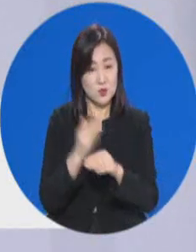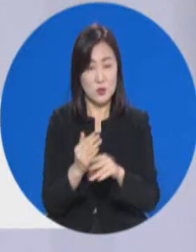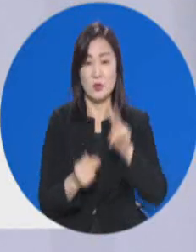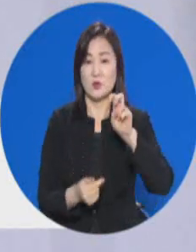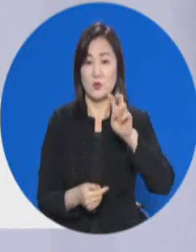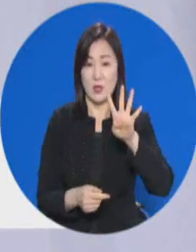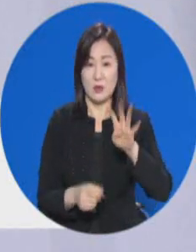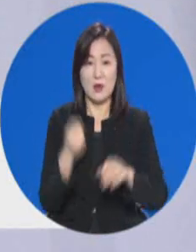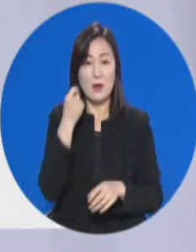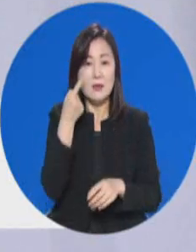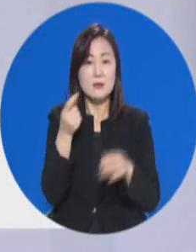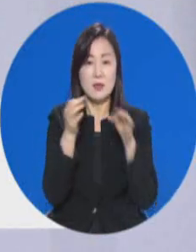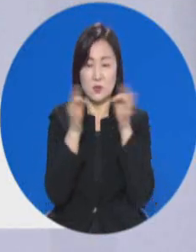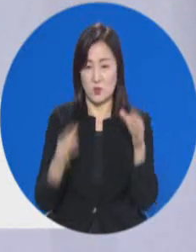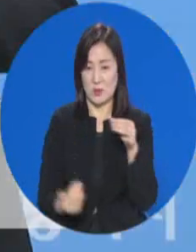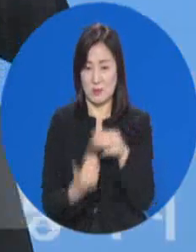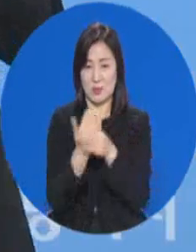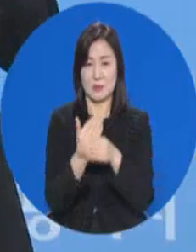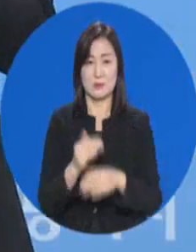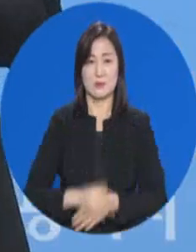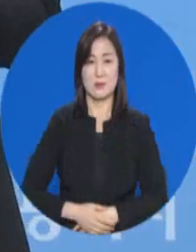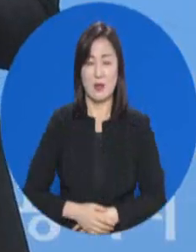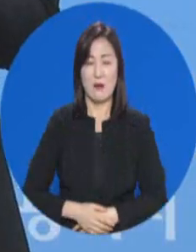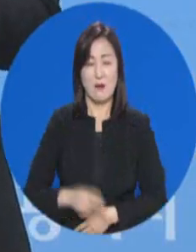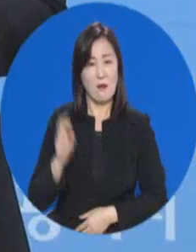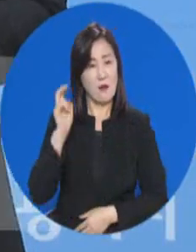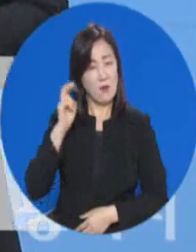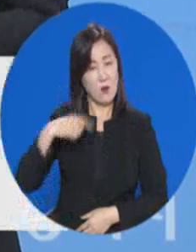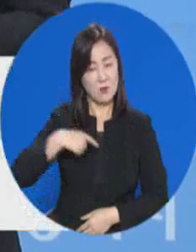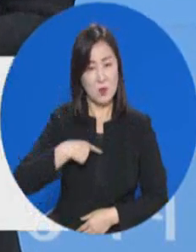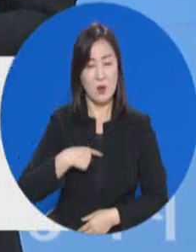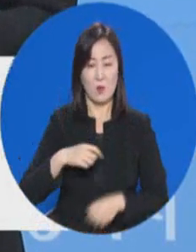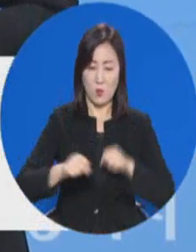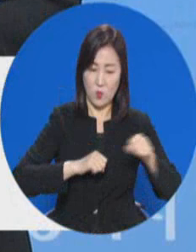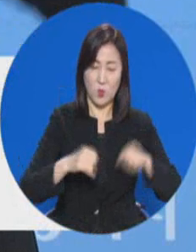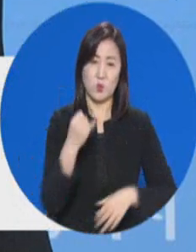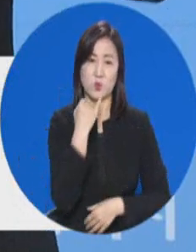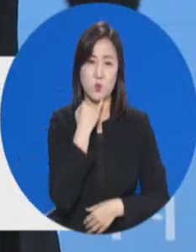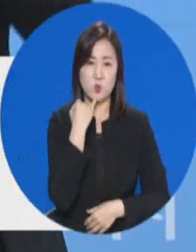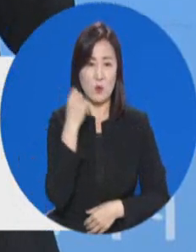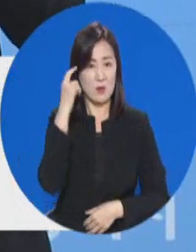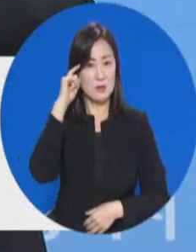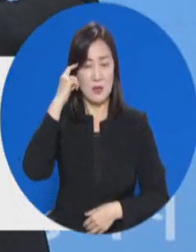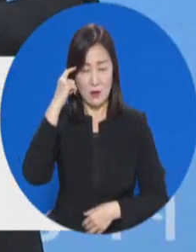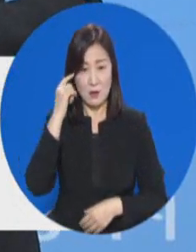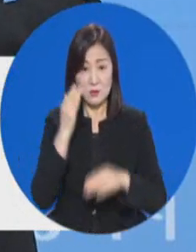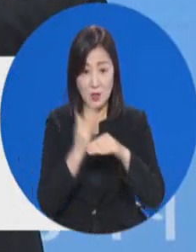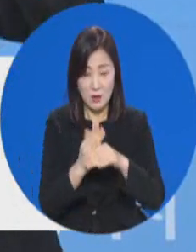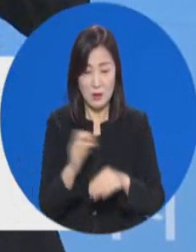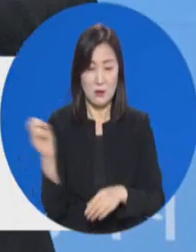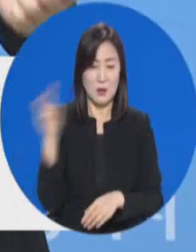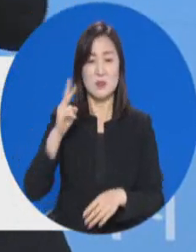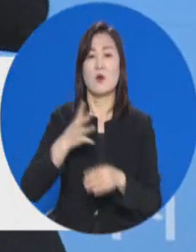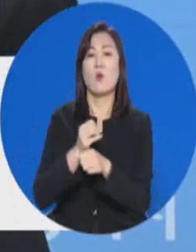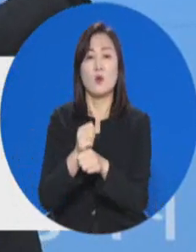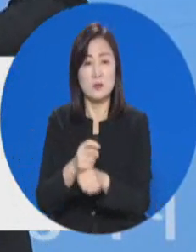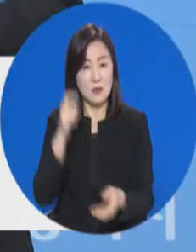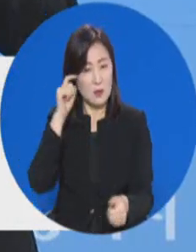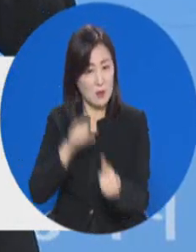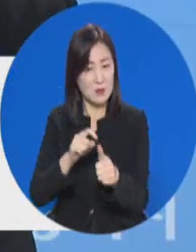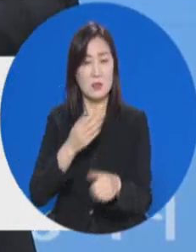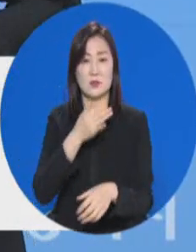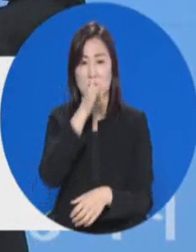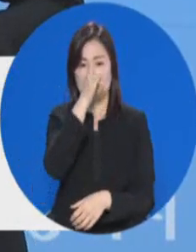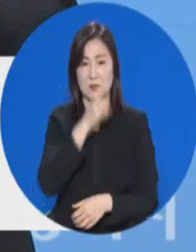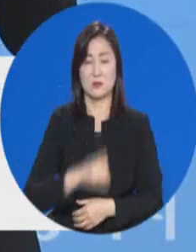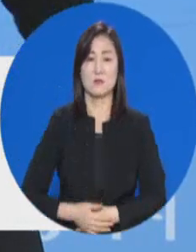지난 한 달 동안 집중됐습니다. 설마 나가 활동하는 곳에서는 문제 없겠지 했던 데서 언제 어느 때라도 발생할 수